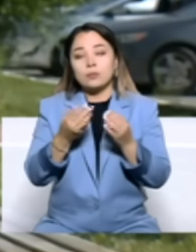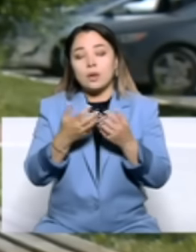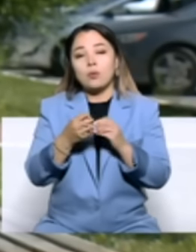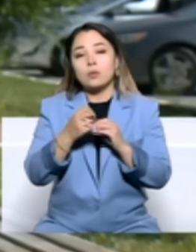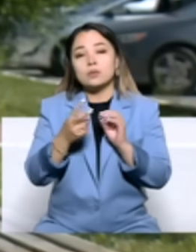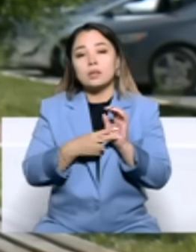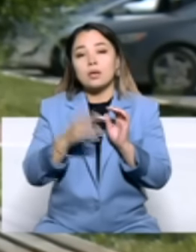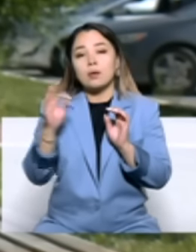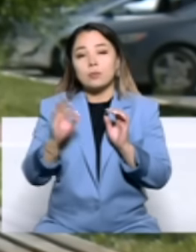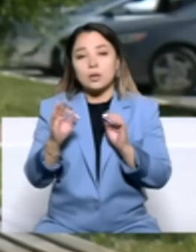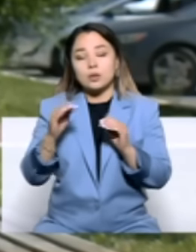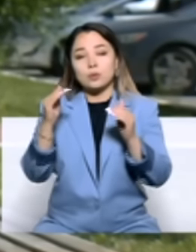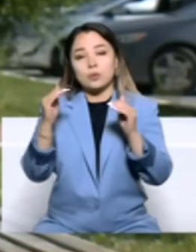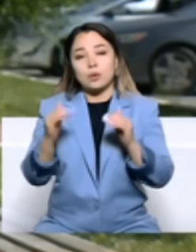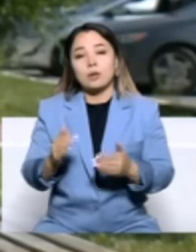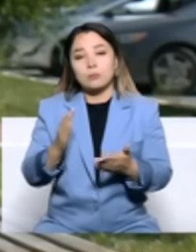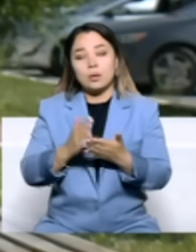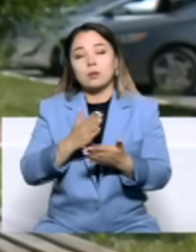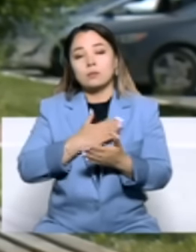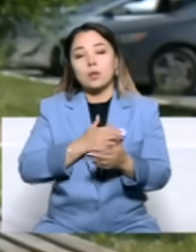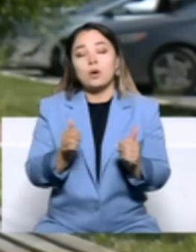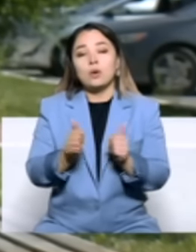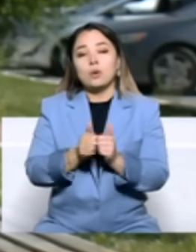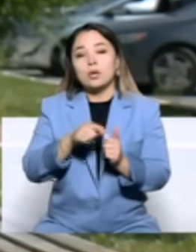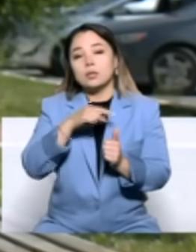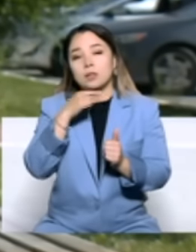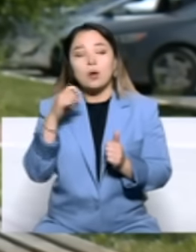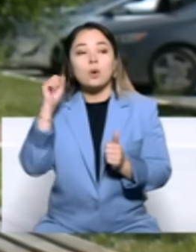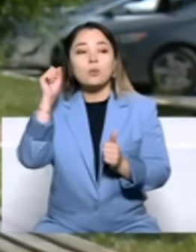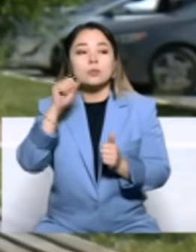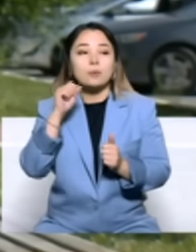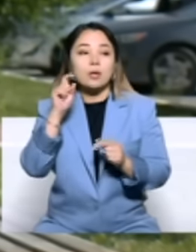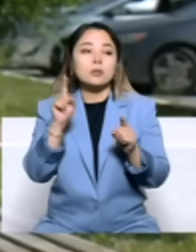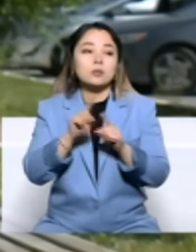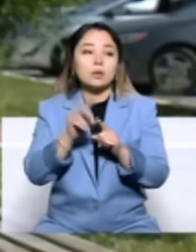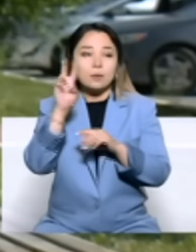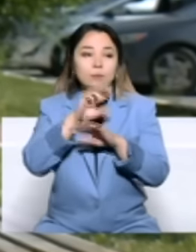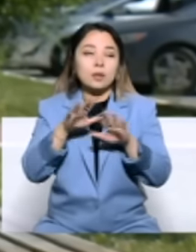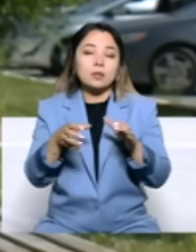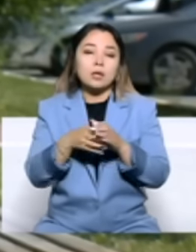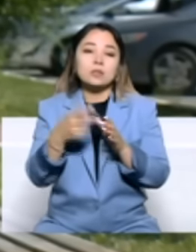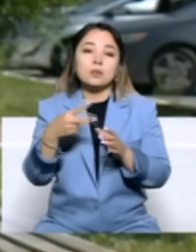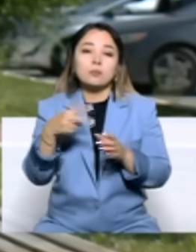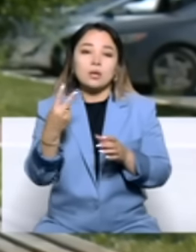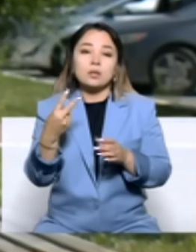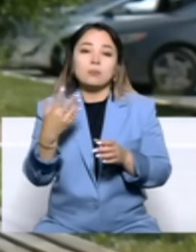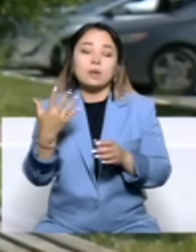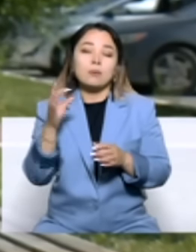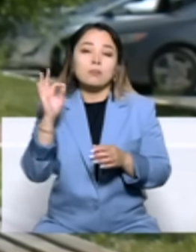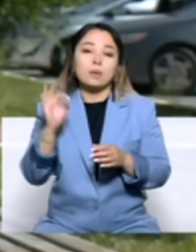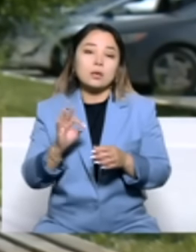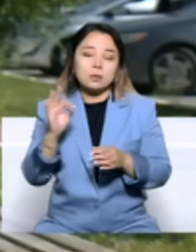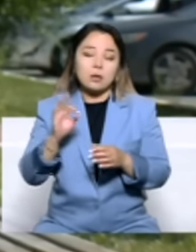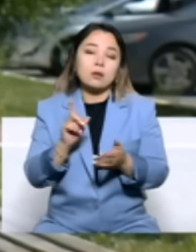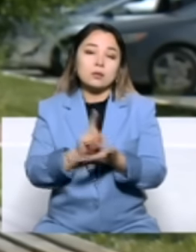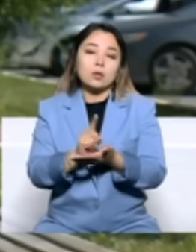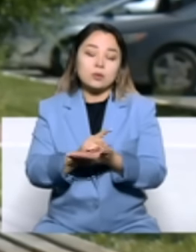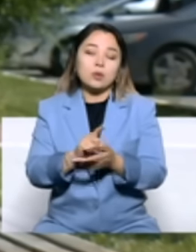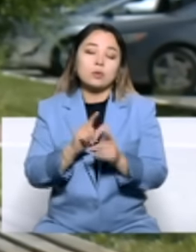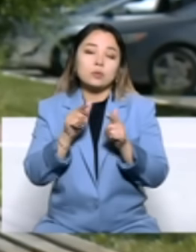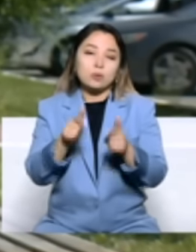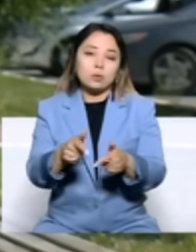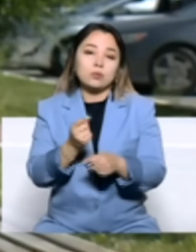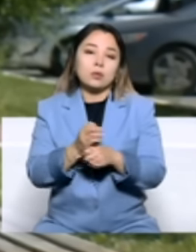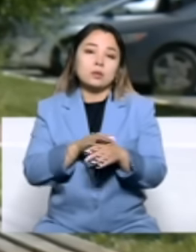17%. 17% бұл өте төмен. Біздегі мына көрші Ресей, Өзбекстан сияқты мемлекеттерде 22-25%-ға дейін салықтық түсім